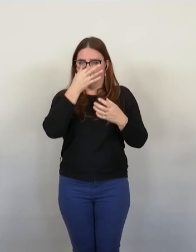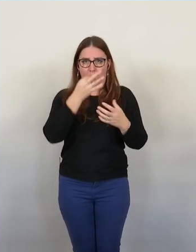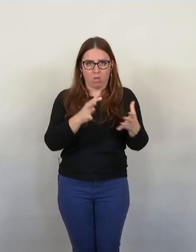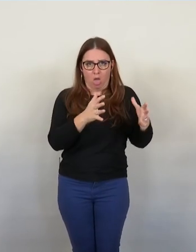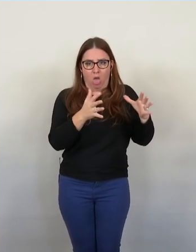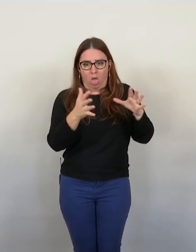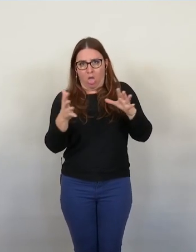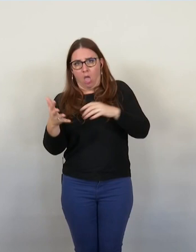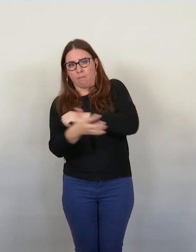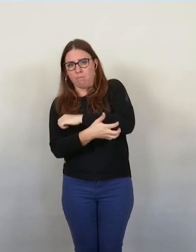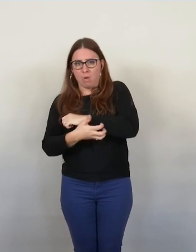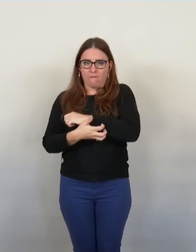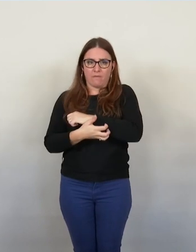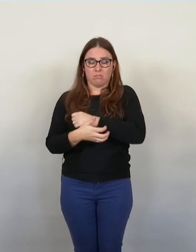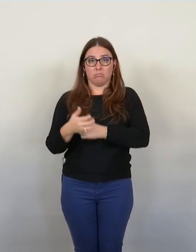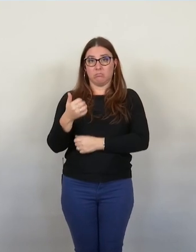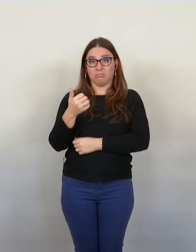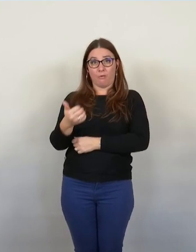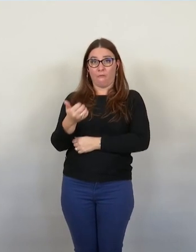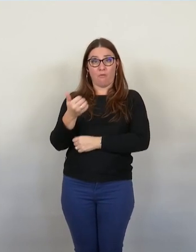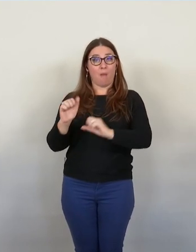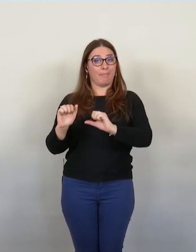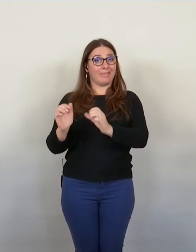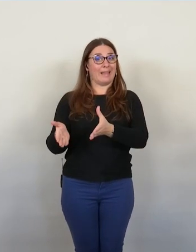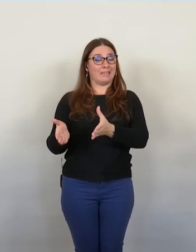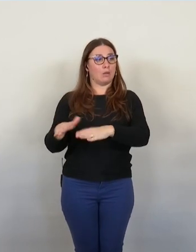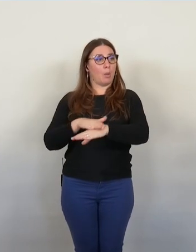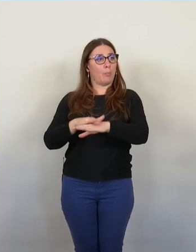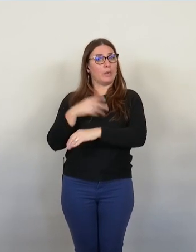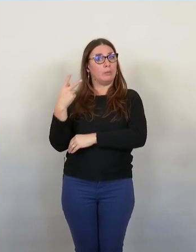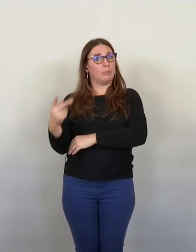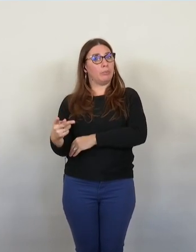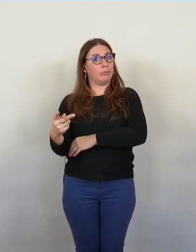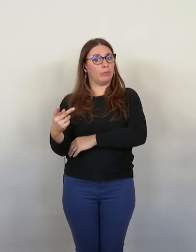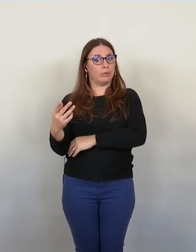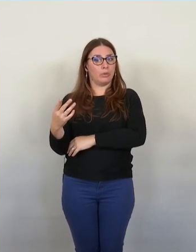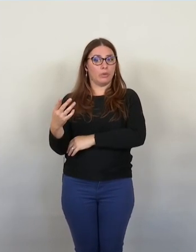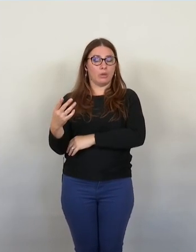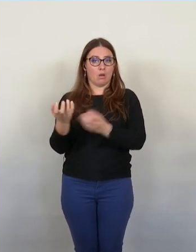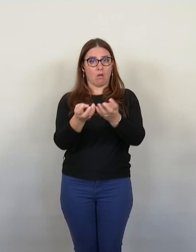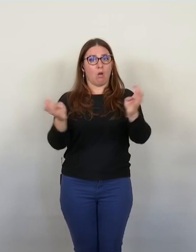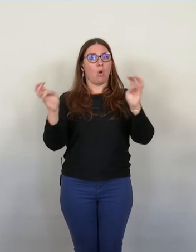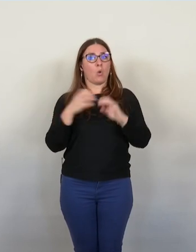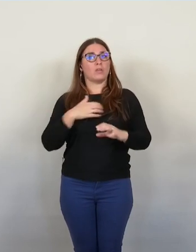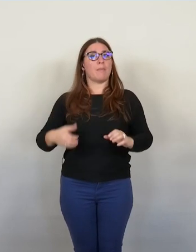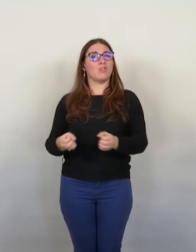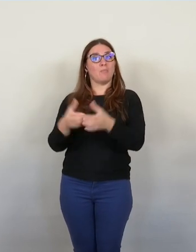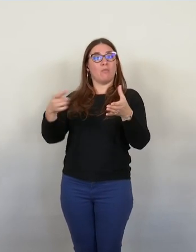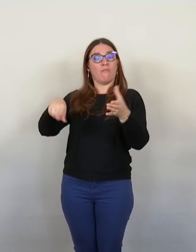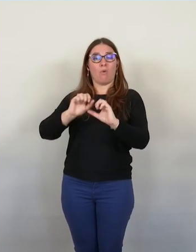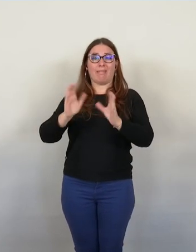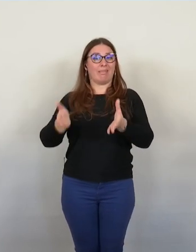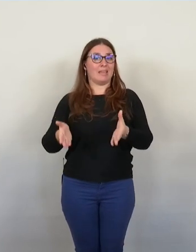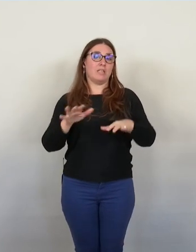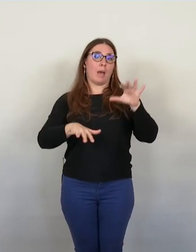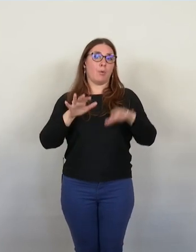en permanence vous avez par votre décision votre politique avec votre conseil municipal majoritaire décider de prendre